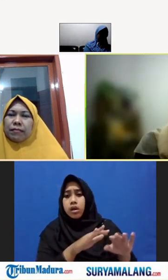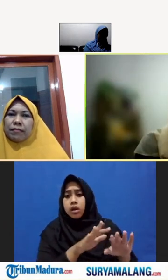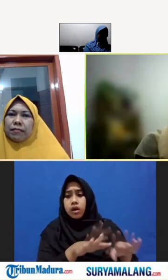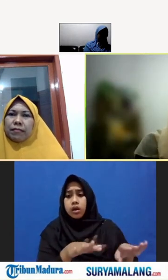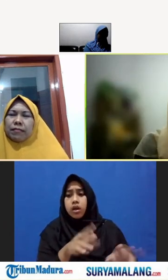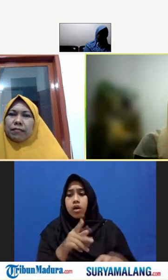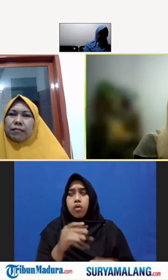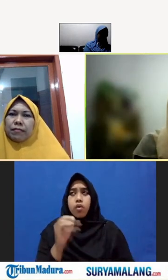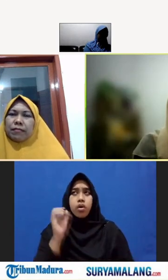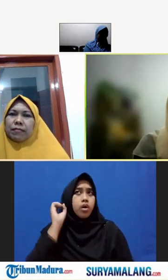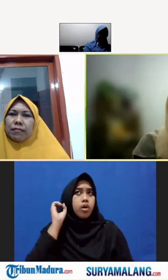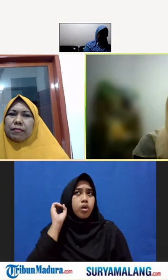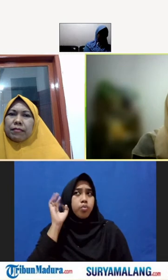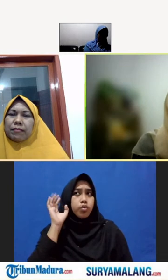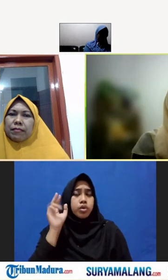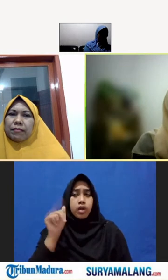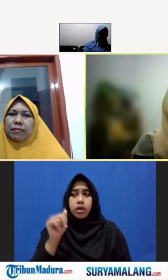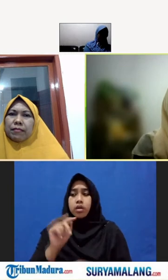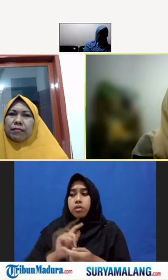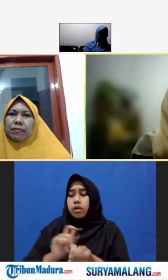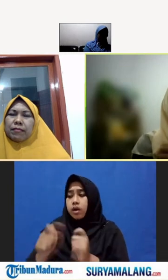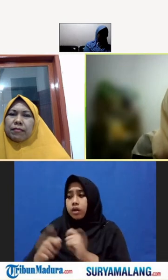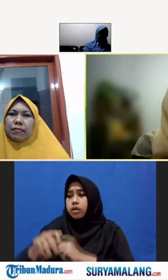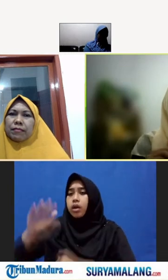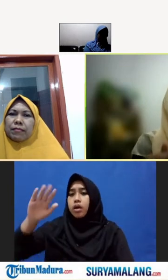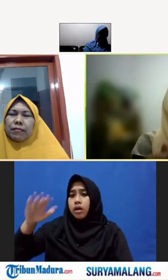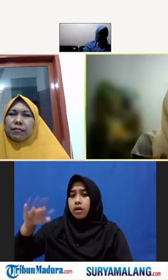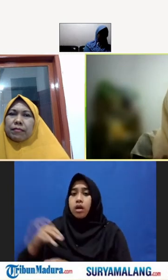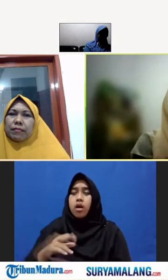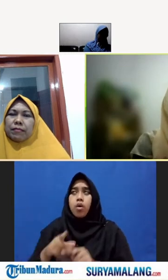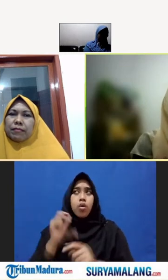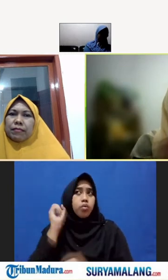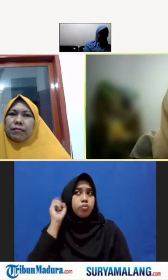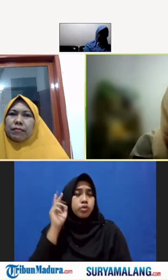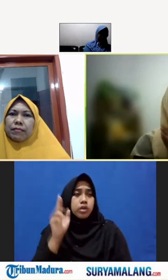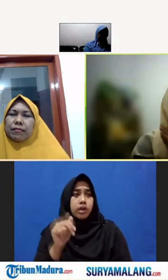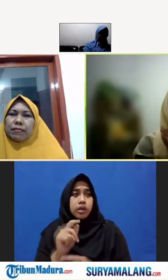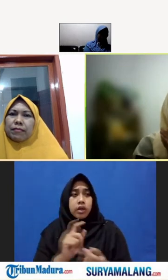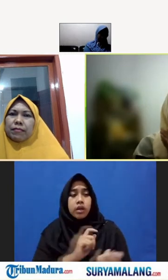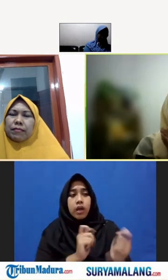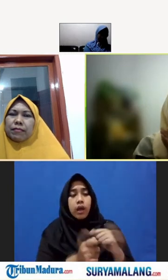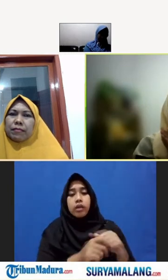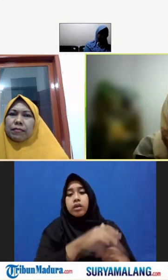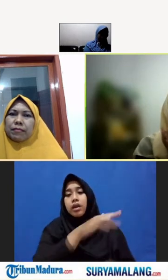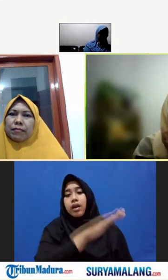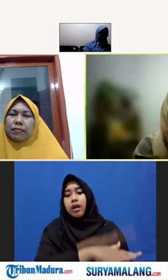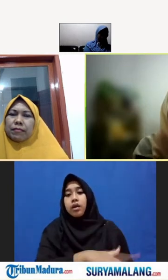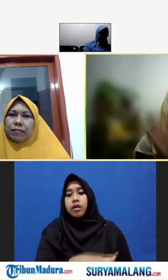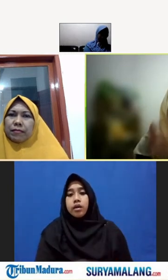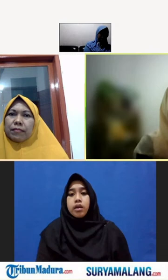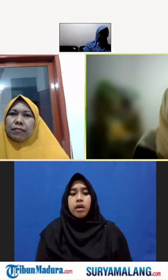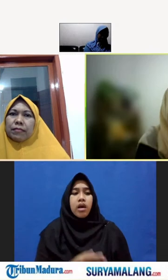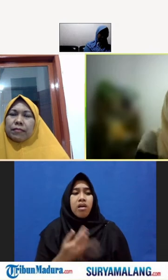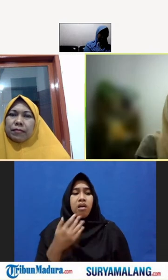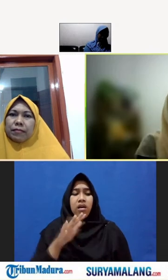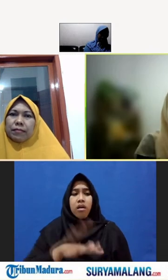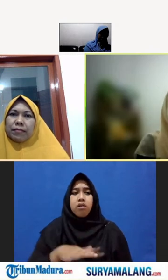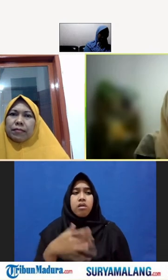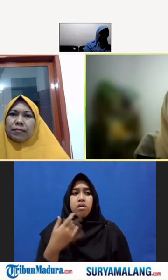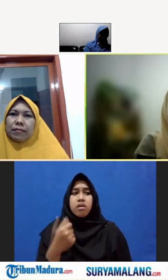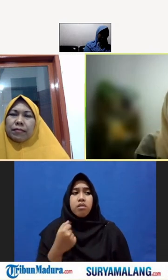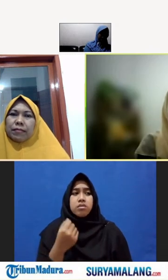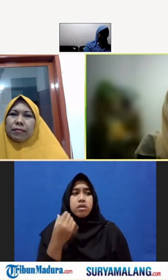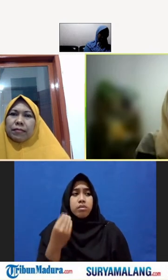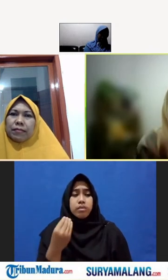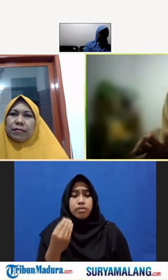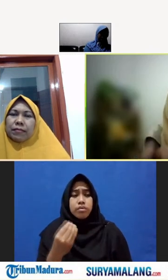berarti sekarang giliran kakak. Dan yang menunggu, kan anak nggak bisa tuh nunggu doang ya, Bu. Tunggu ya, udah nunggu gitu